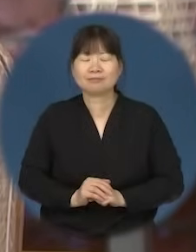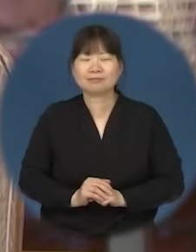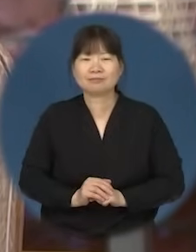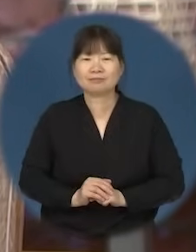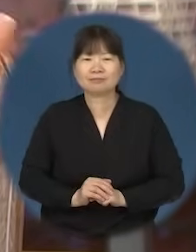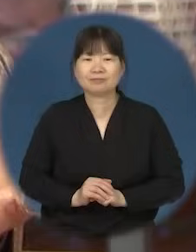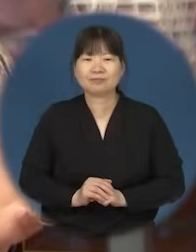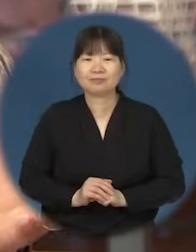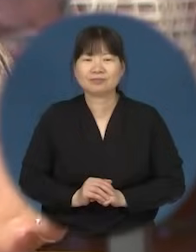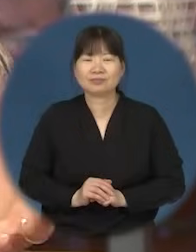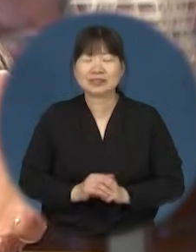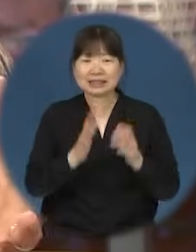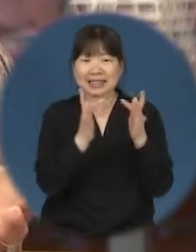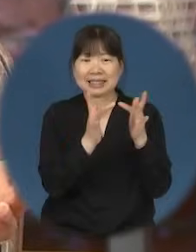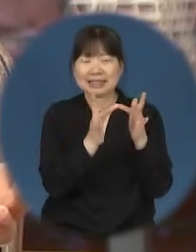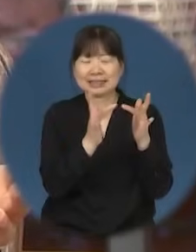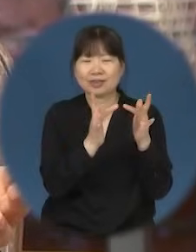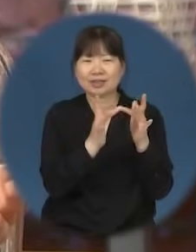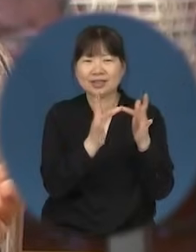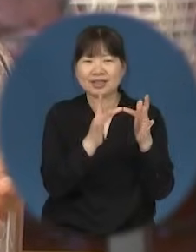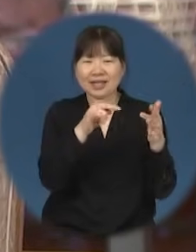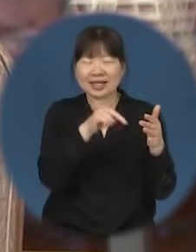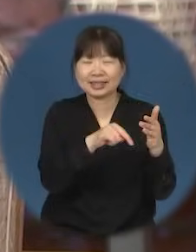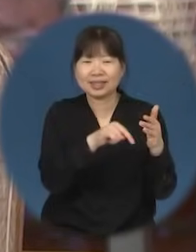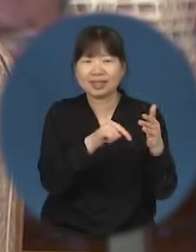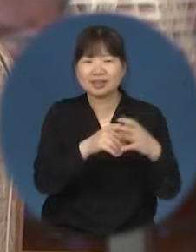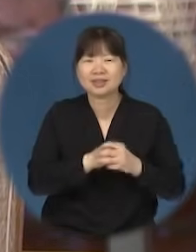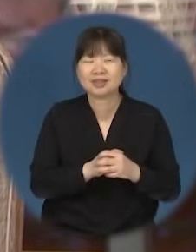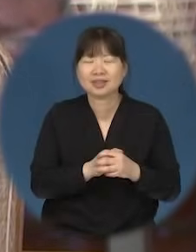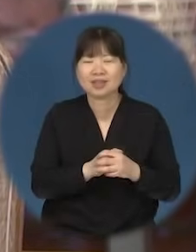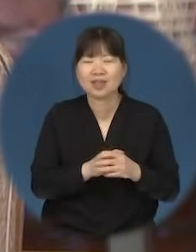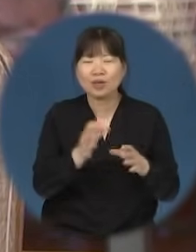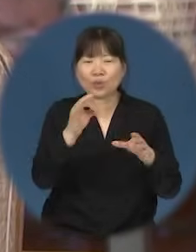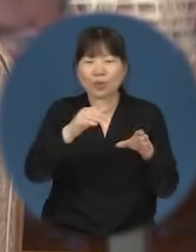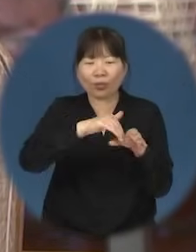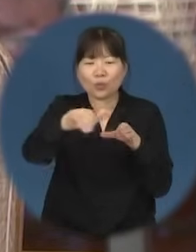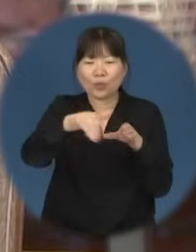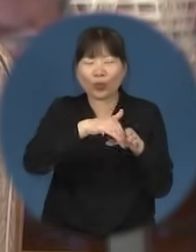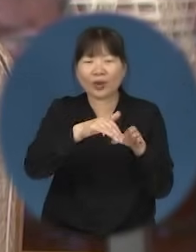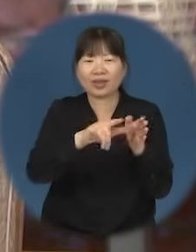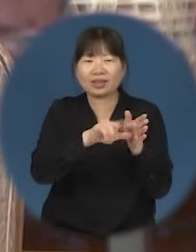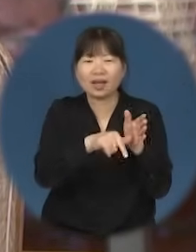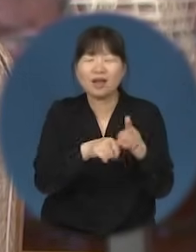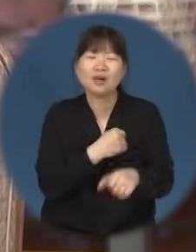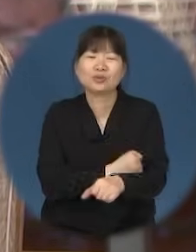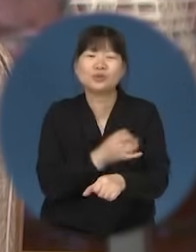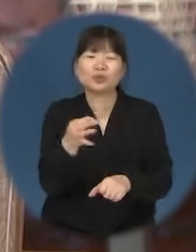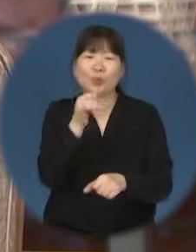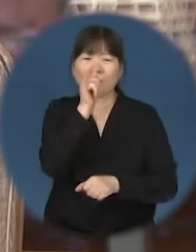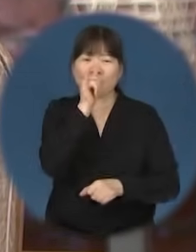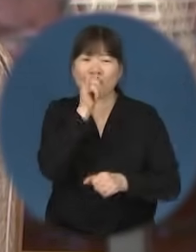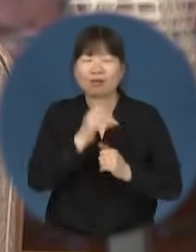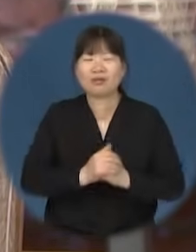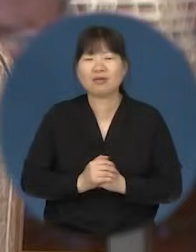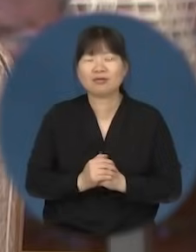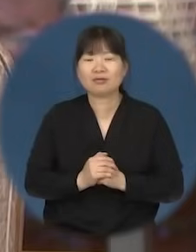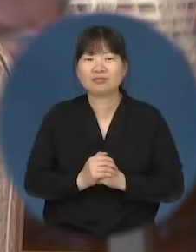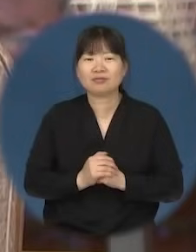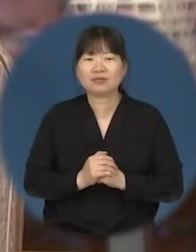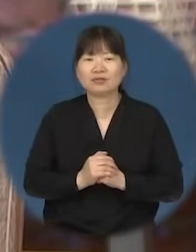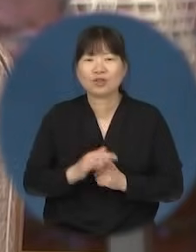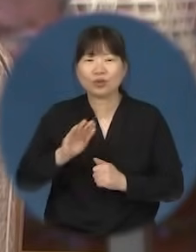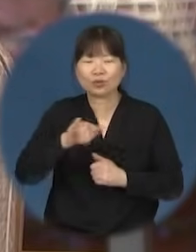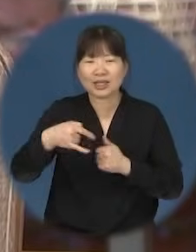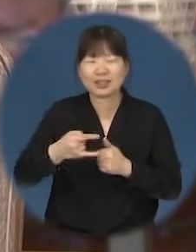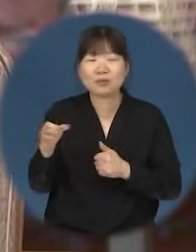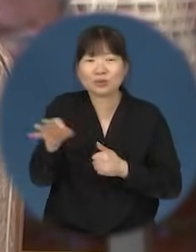그 인터넷에 이제 은행 보내고 받을 때 사실은 수수료가 있어요. 수수료 붙죠. 예, 보통 우리한테